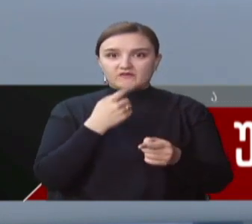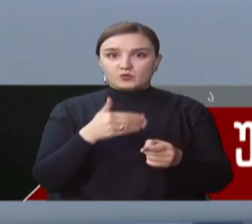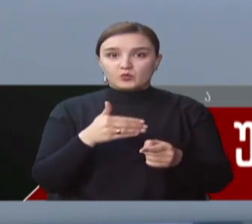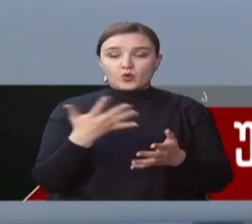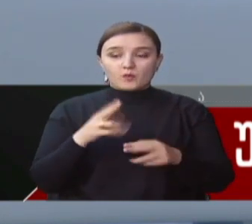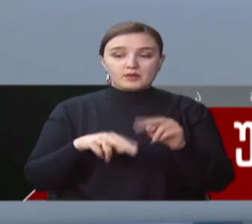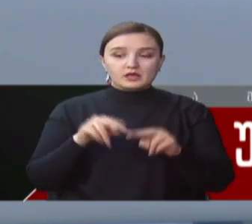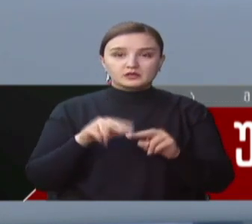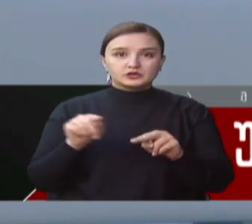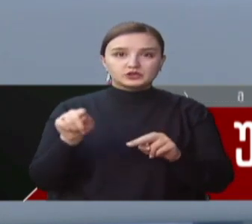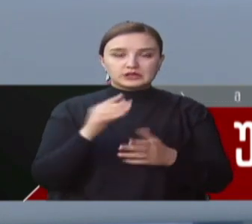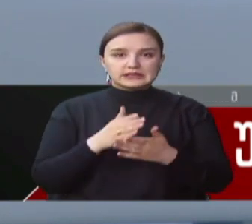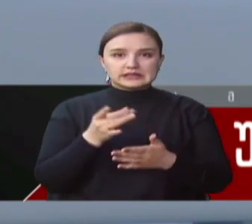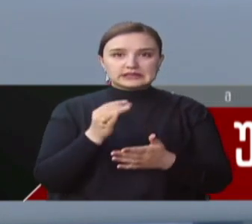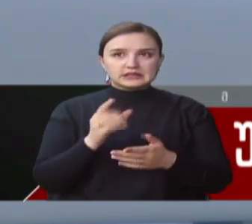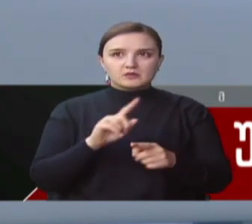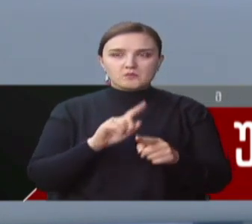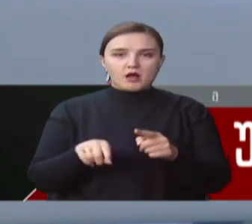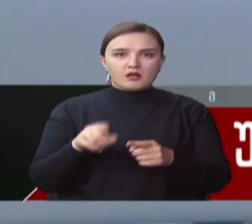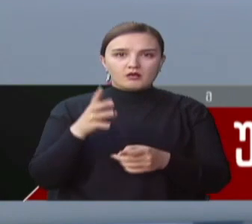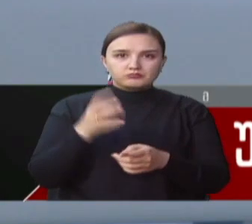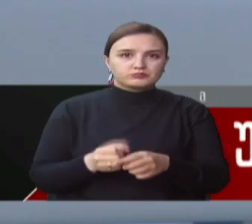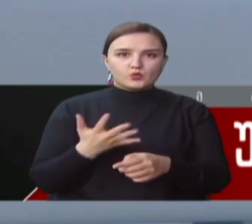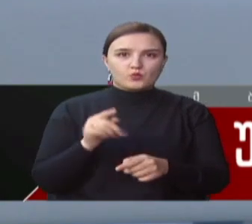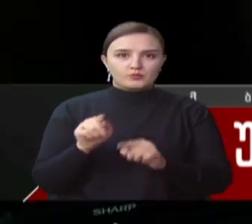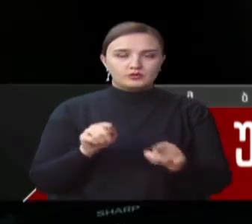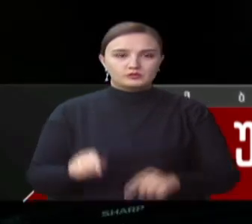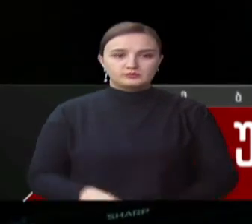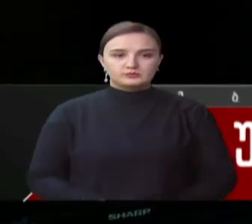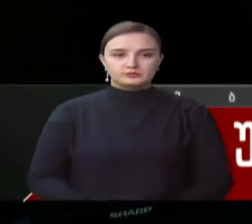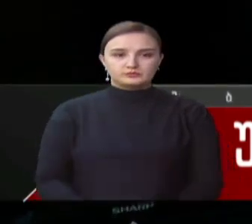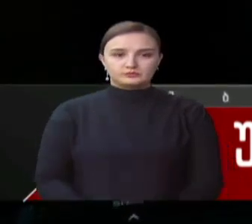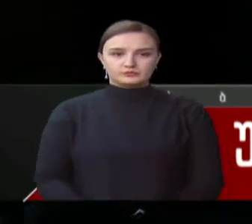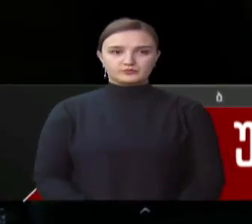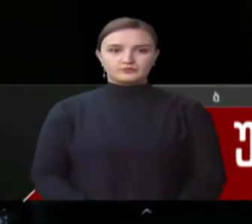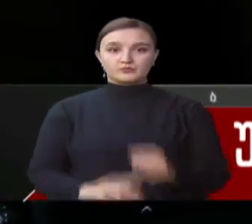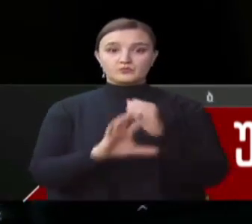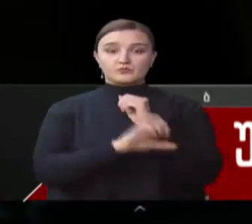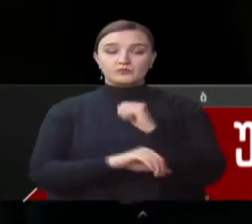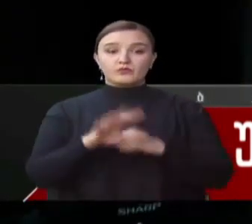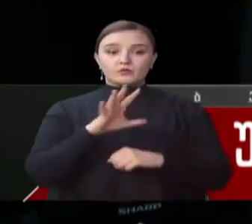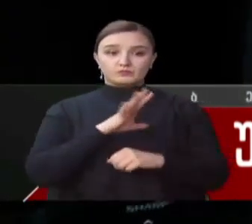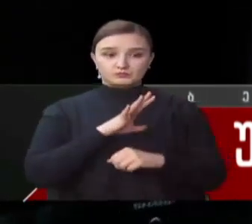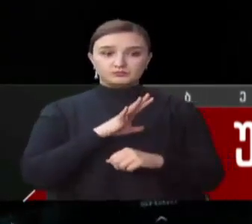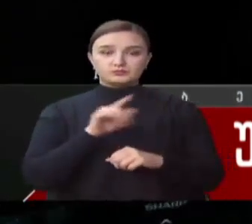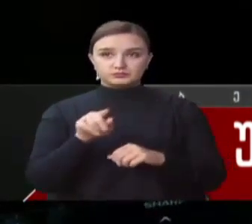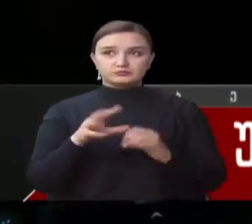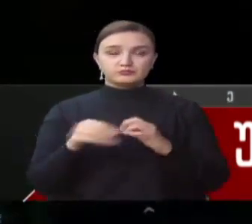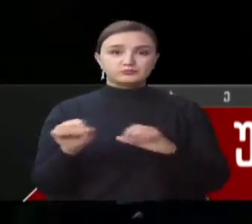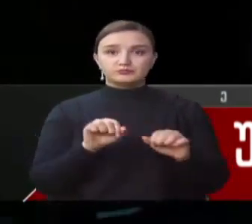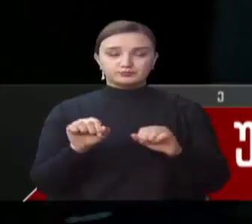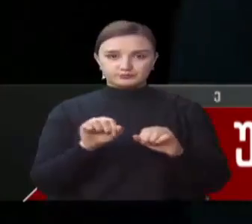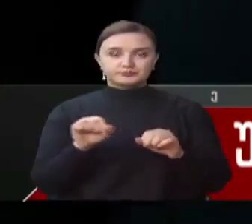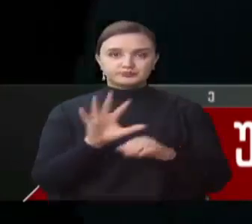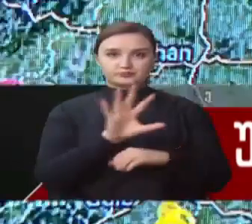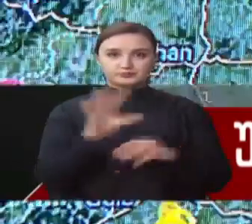ناقبا ببيتولا با قلوزي ريسكي شمتول شنو ببات بولو ميتس رو گوشی چند متر صدا اورموز د خود متر صدا پیکسر ده